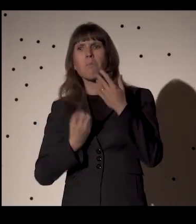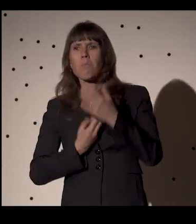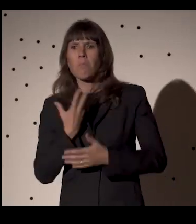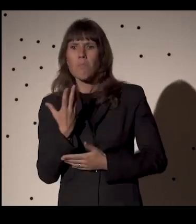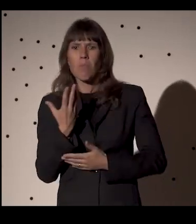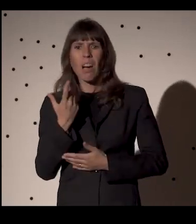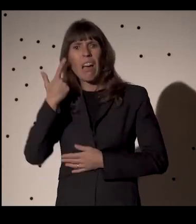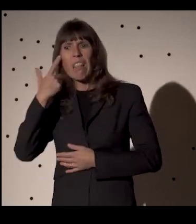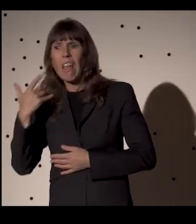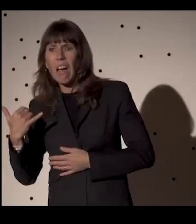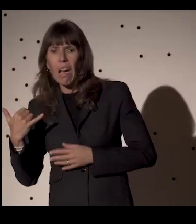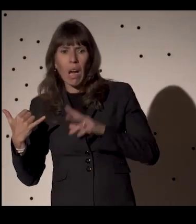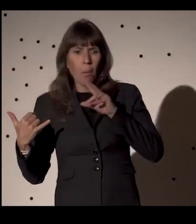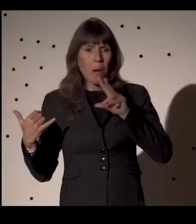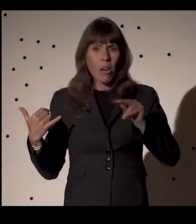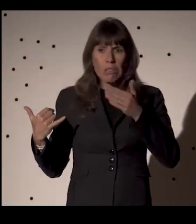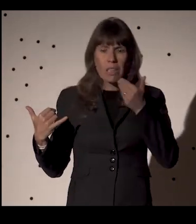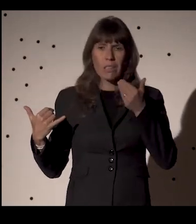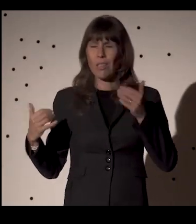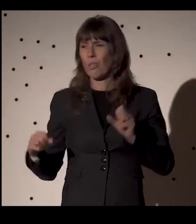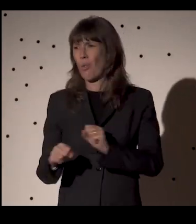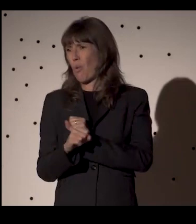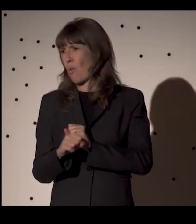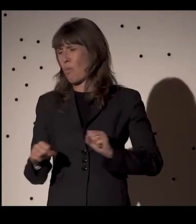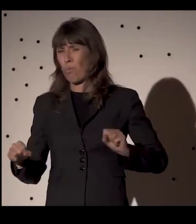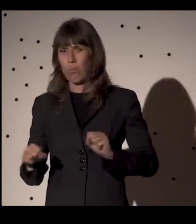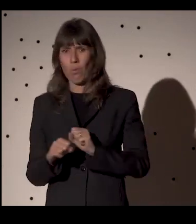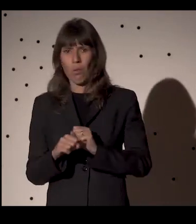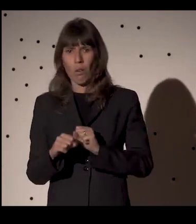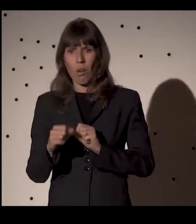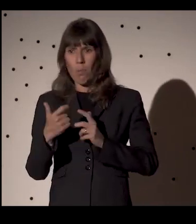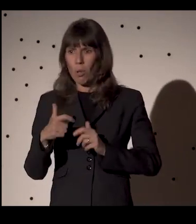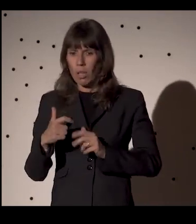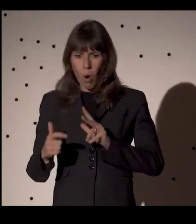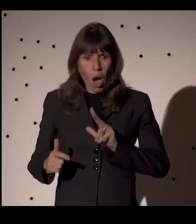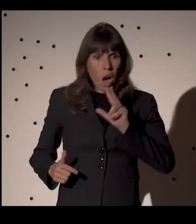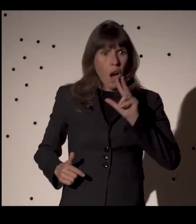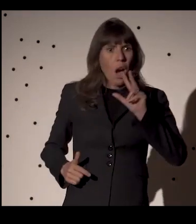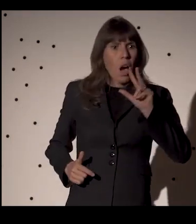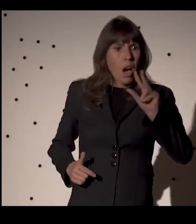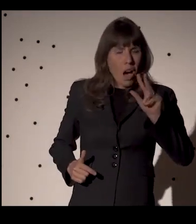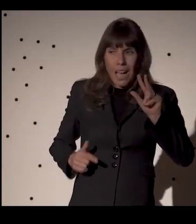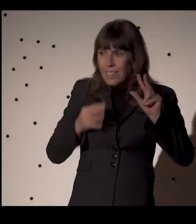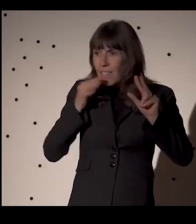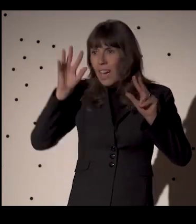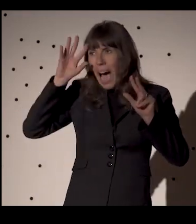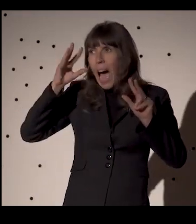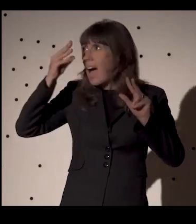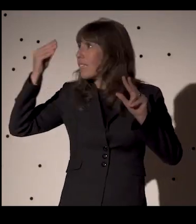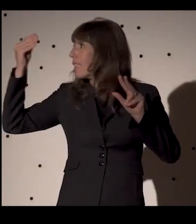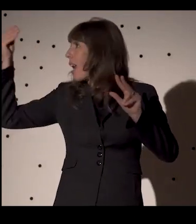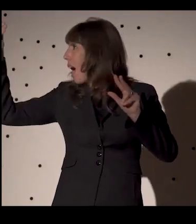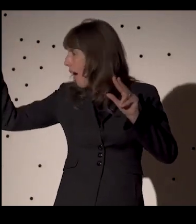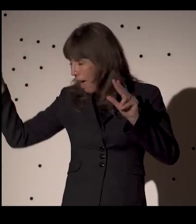la padella perché la parola è quasi il corpo dell'idea più astratta Ella è Infatti